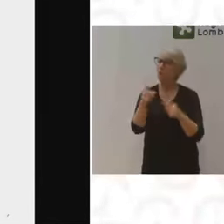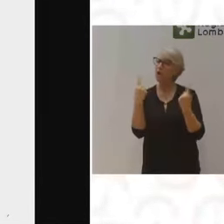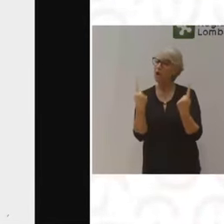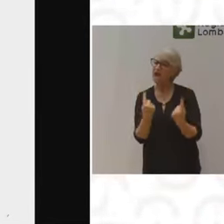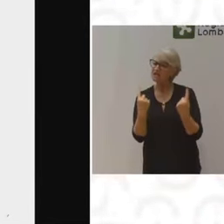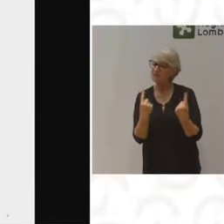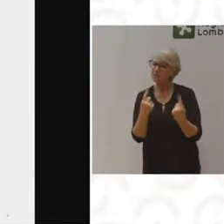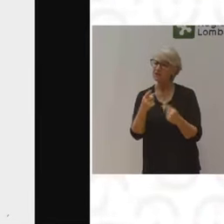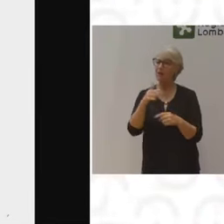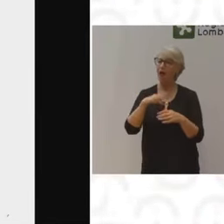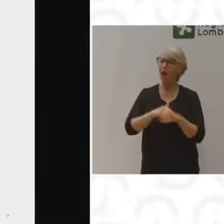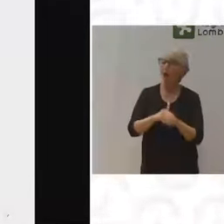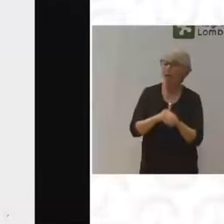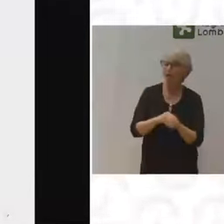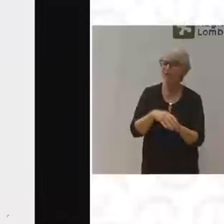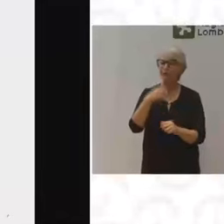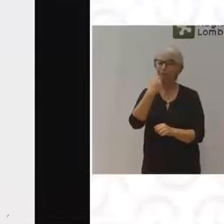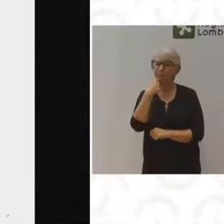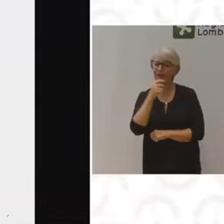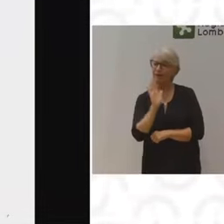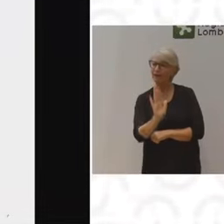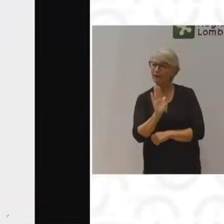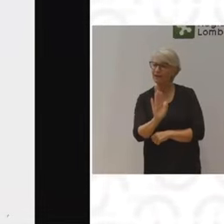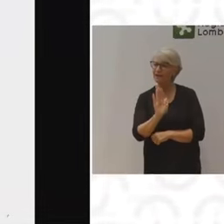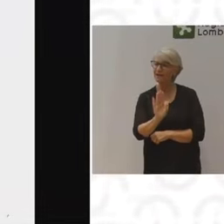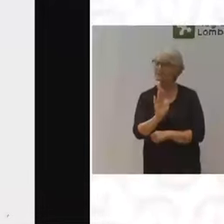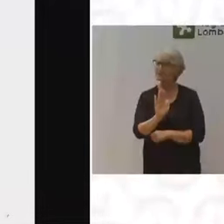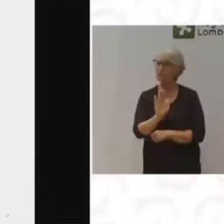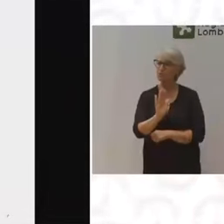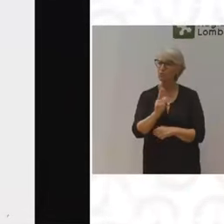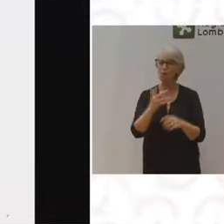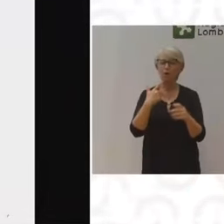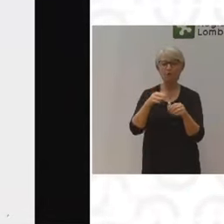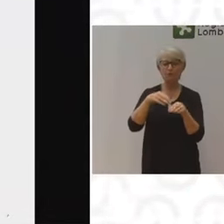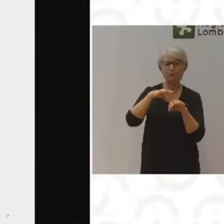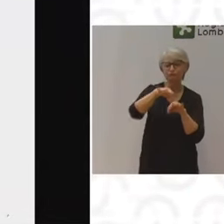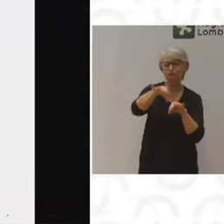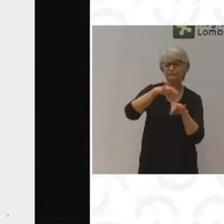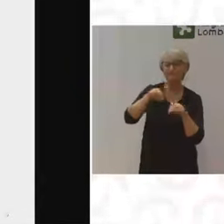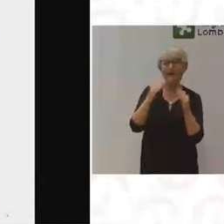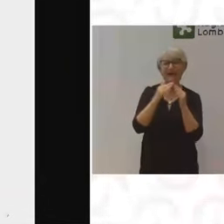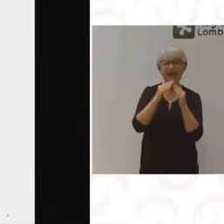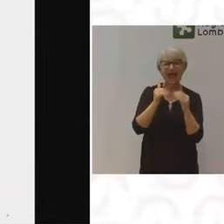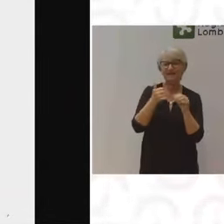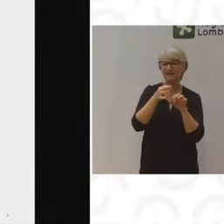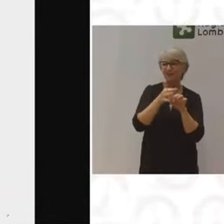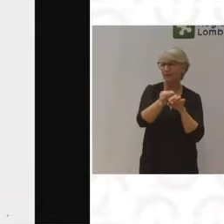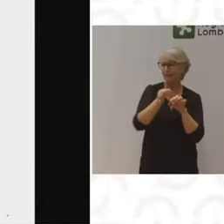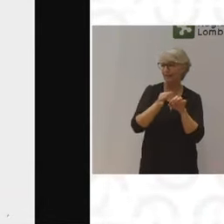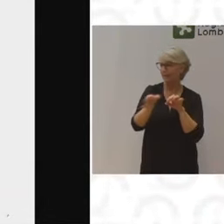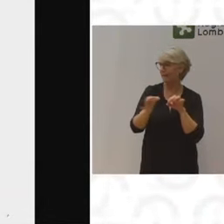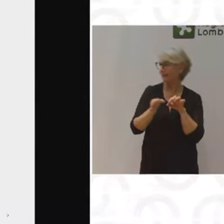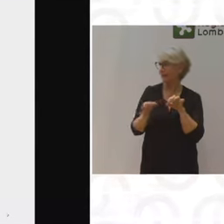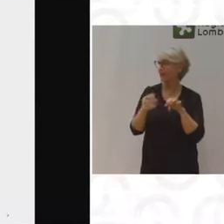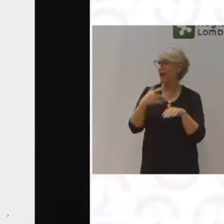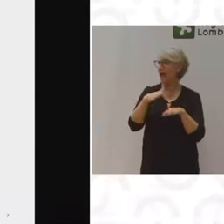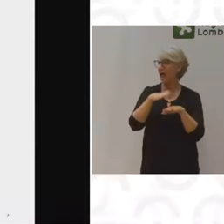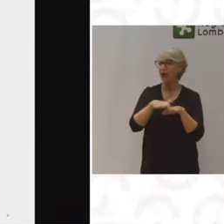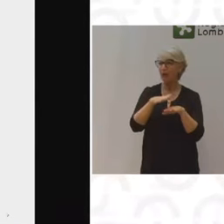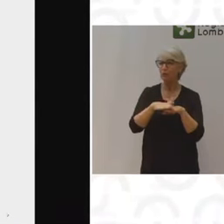le amicizie, gli interessi propri, i brevi e lunghi distacchi da casa, le abitudini, dalle